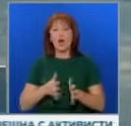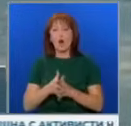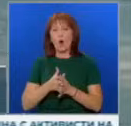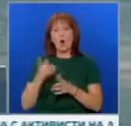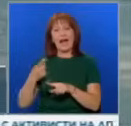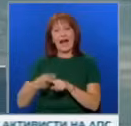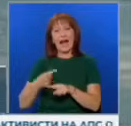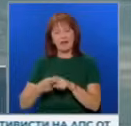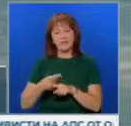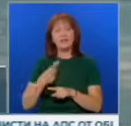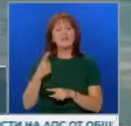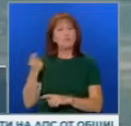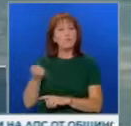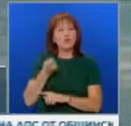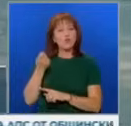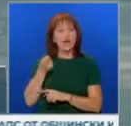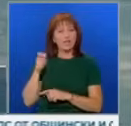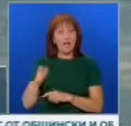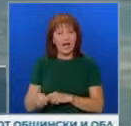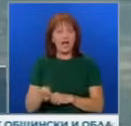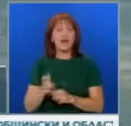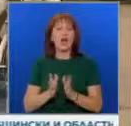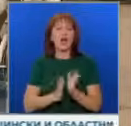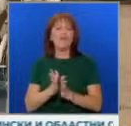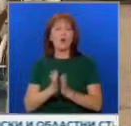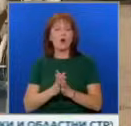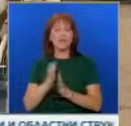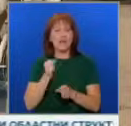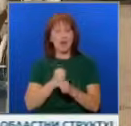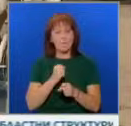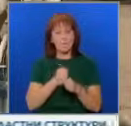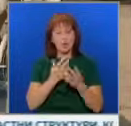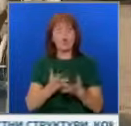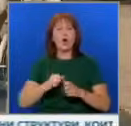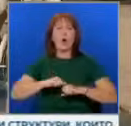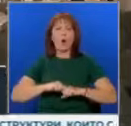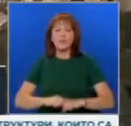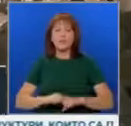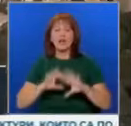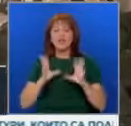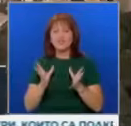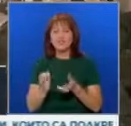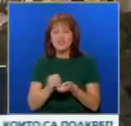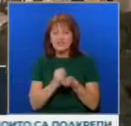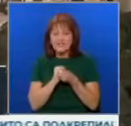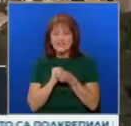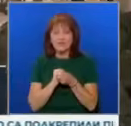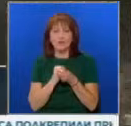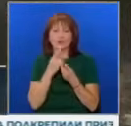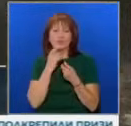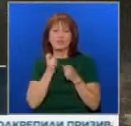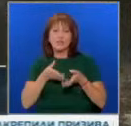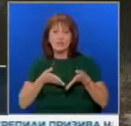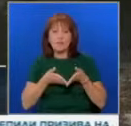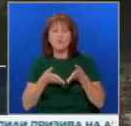освен пожарникарите, служители на Горско, на община. Всички бяха наистина много задружни, за да се помогне